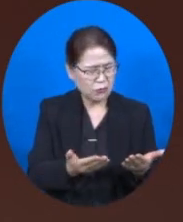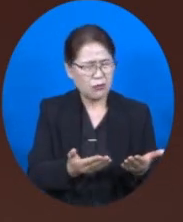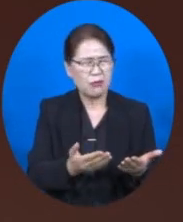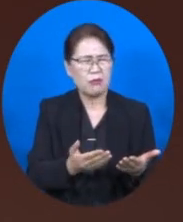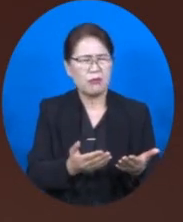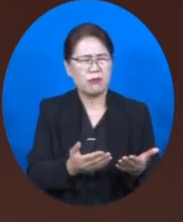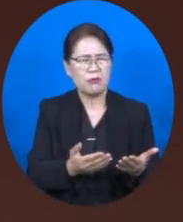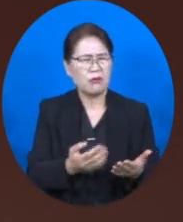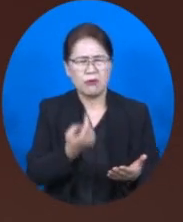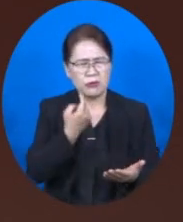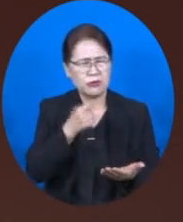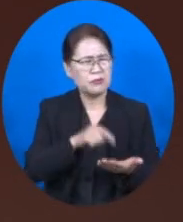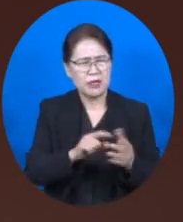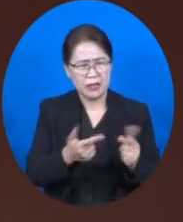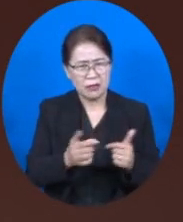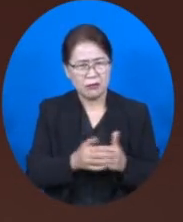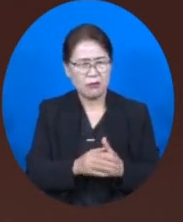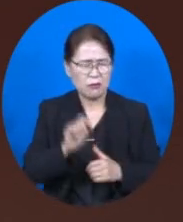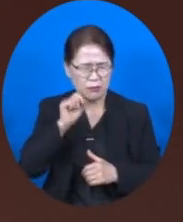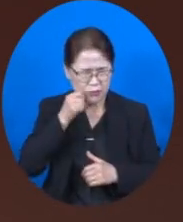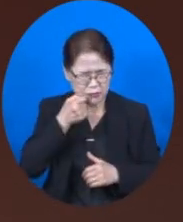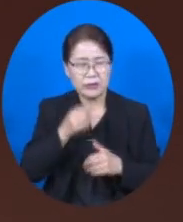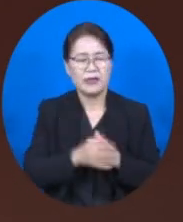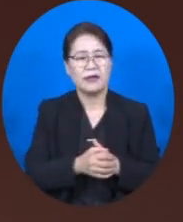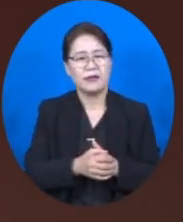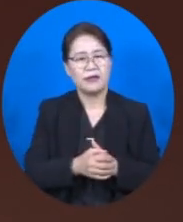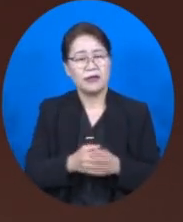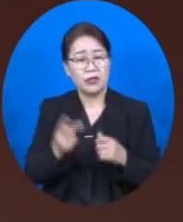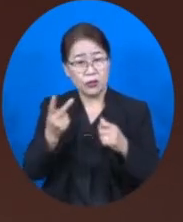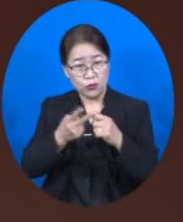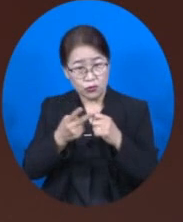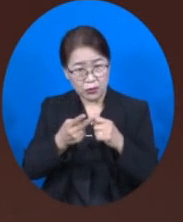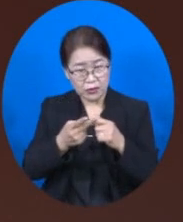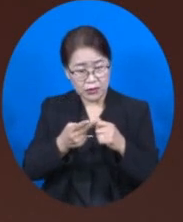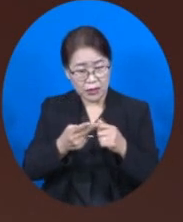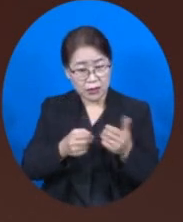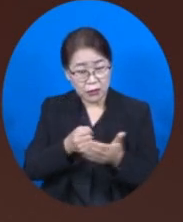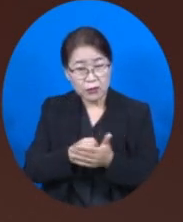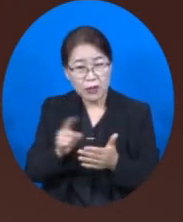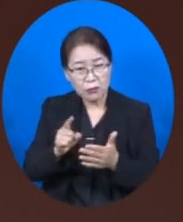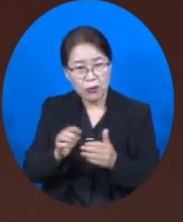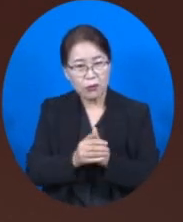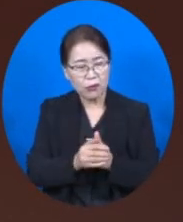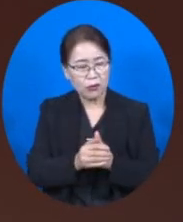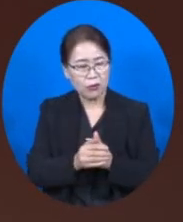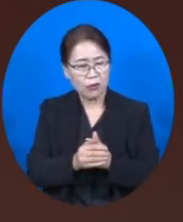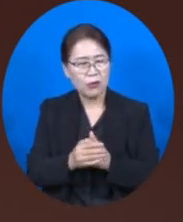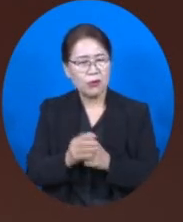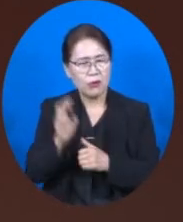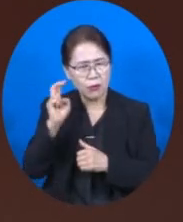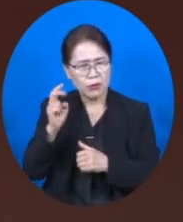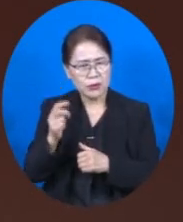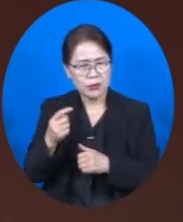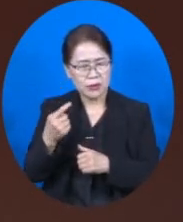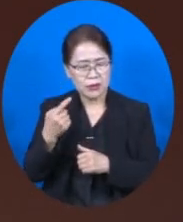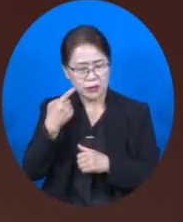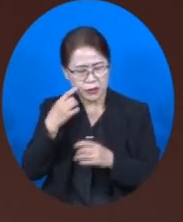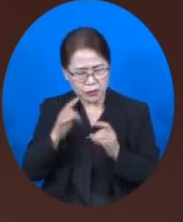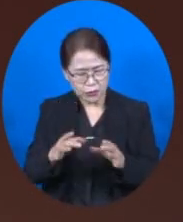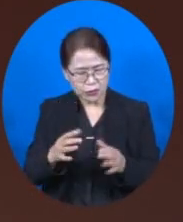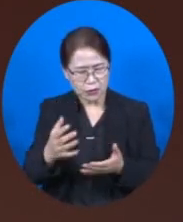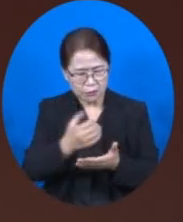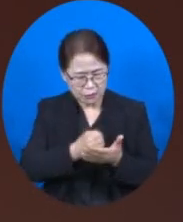두 번째 결단이 뭐냐 그러면 속여서 빼앗은 일이 있으면네 배로 갖겠다는 거예요 여러분